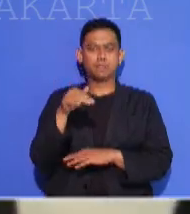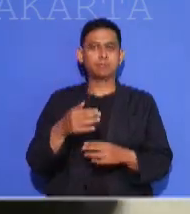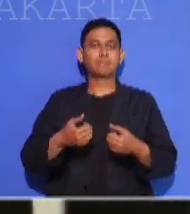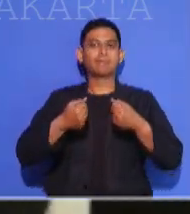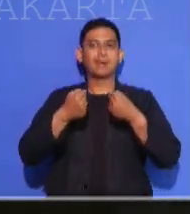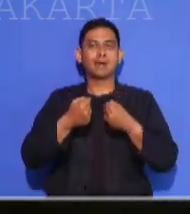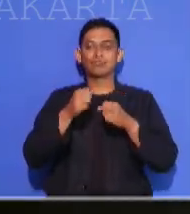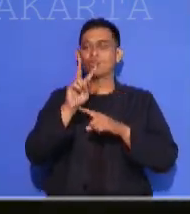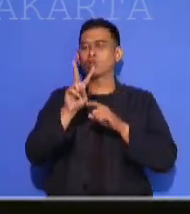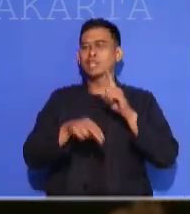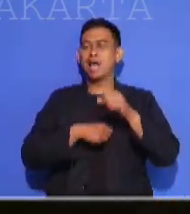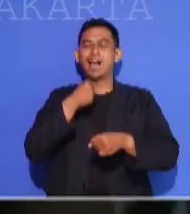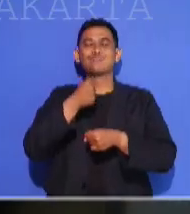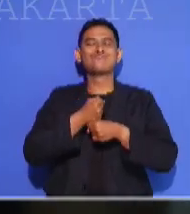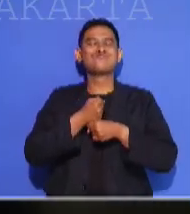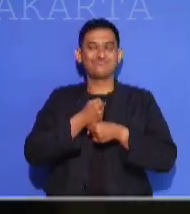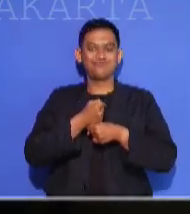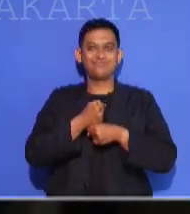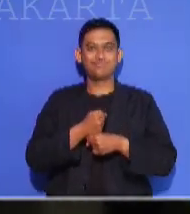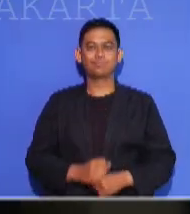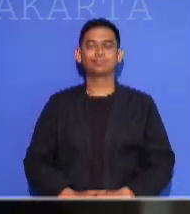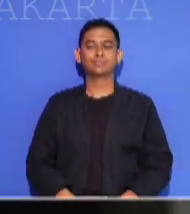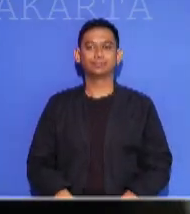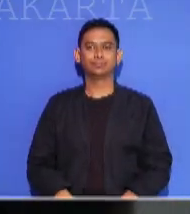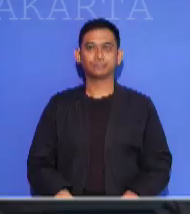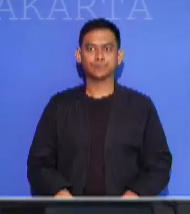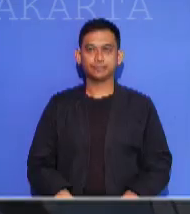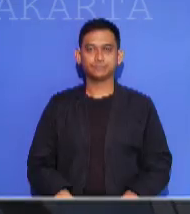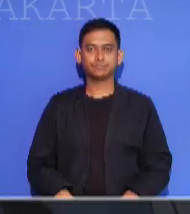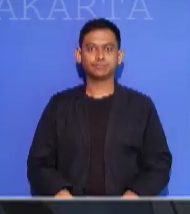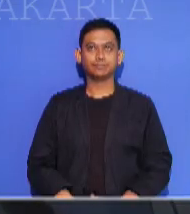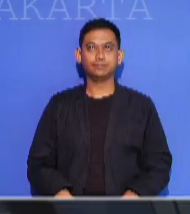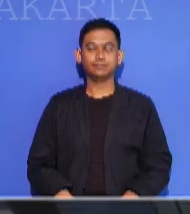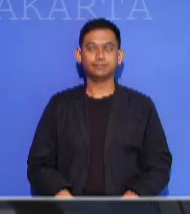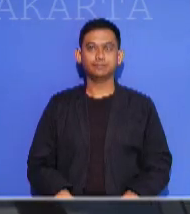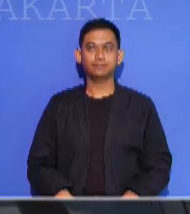lama 12 tahun penjara. Demikian, Margo Laras dari Bantul melaporkan.